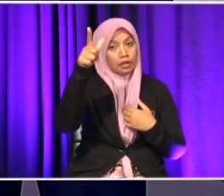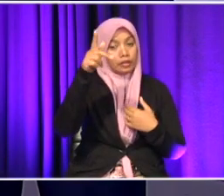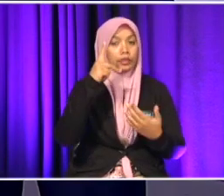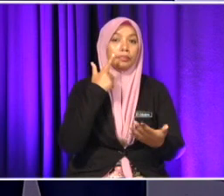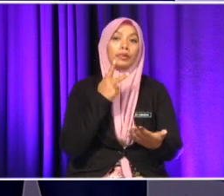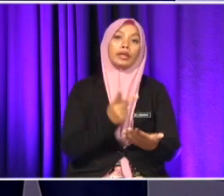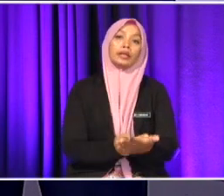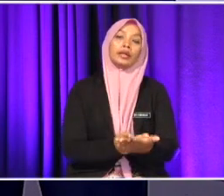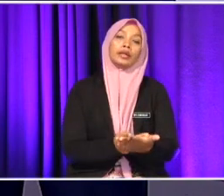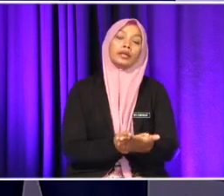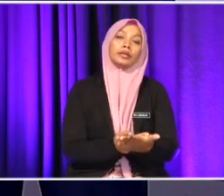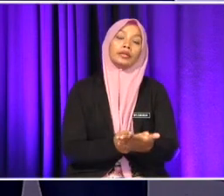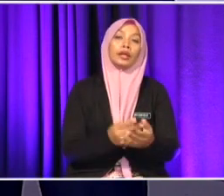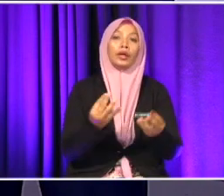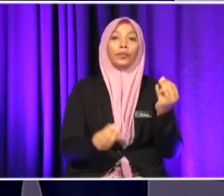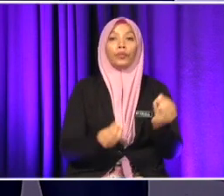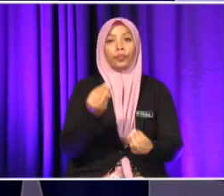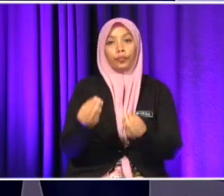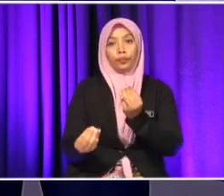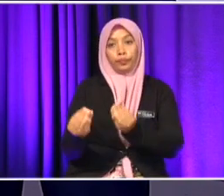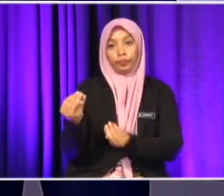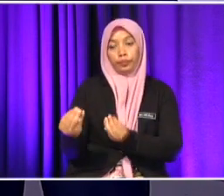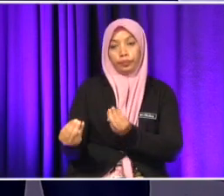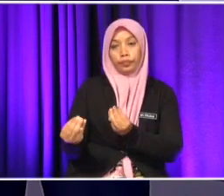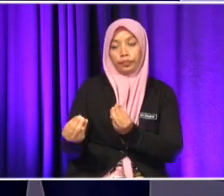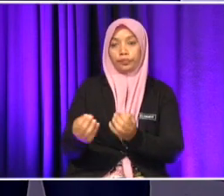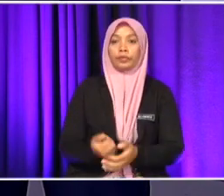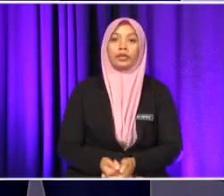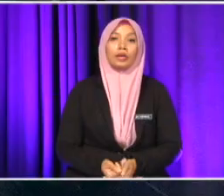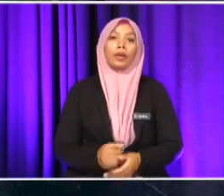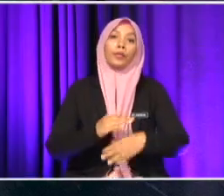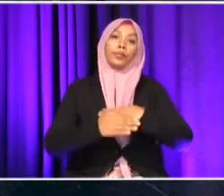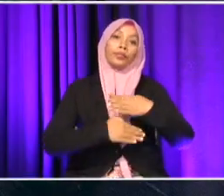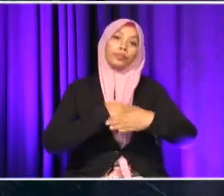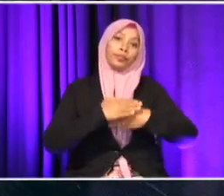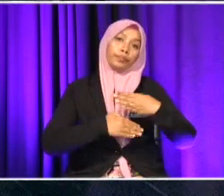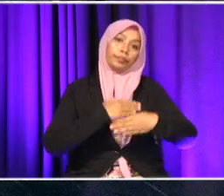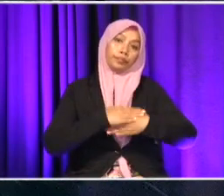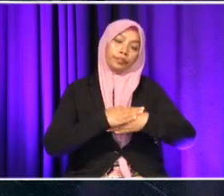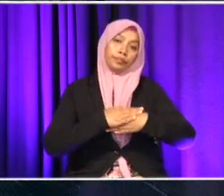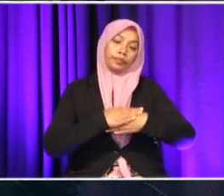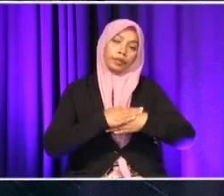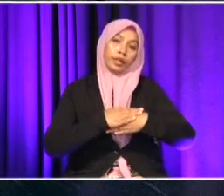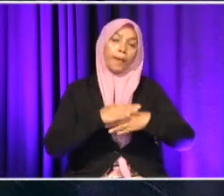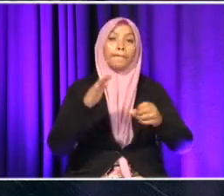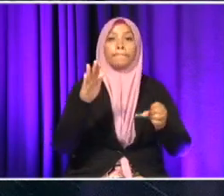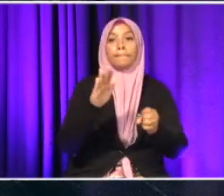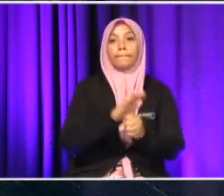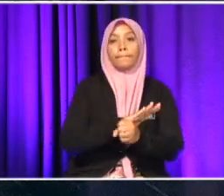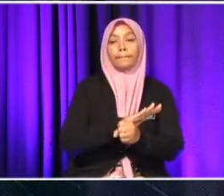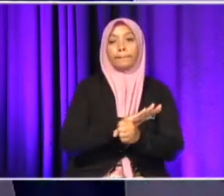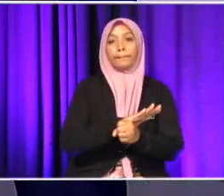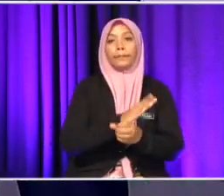Ataupun mungkin tentang produk itu USG pembungkusannya yang belum memenuhi kriteria yang sepatunya